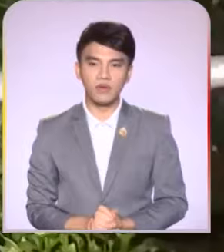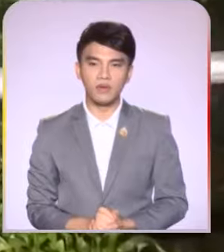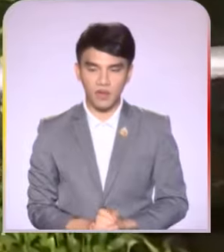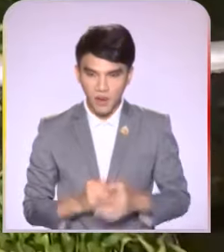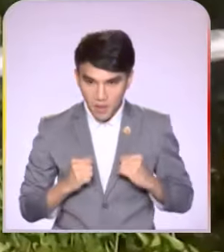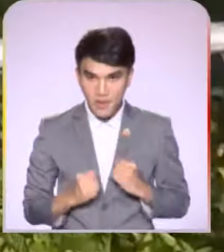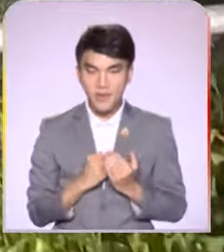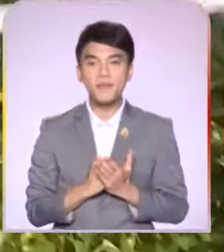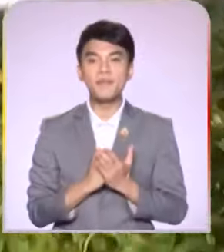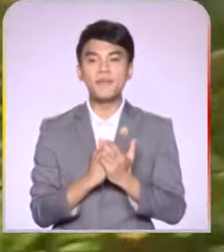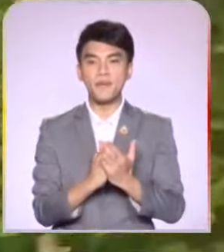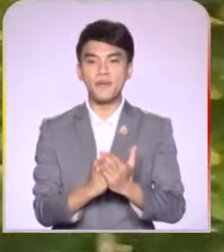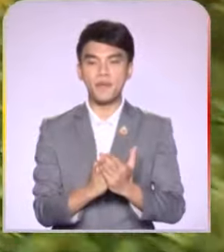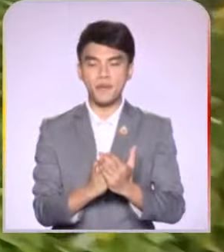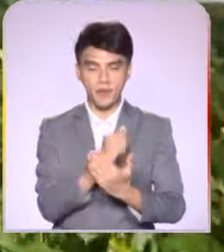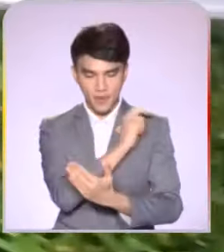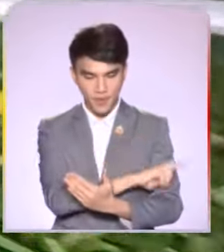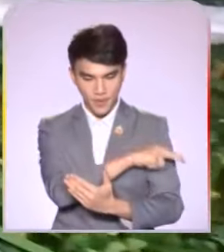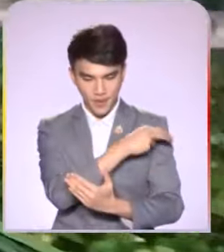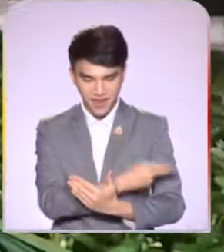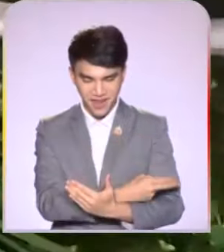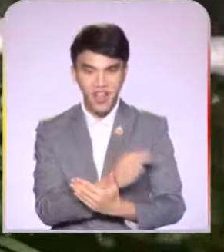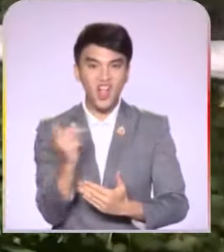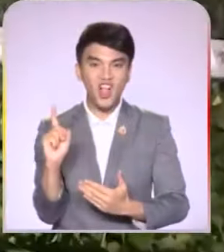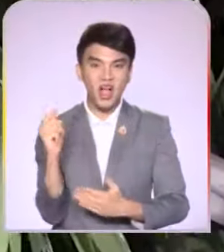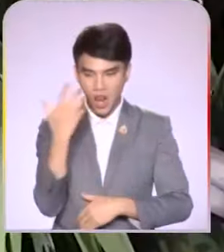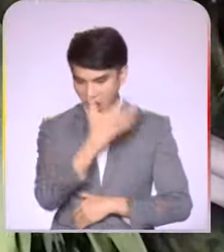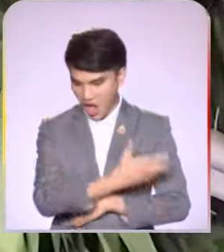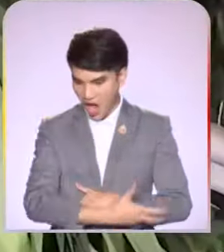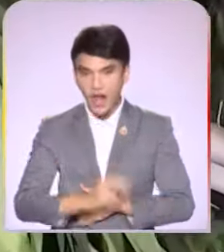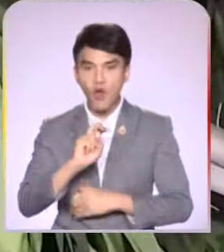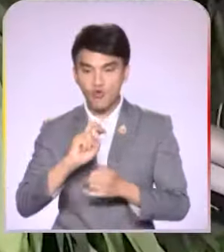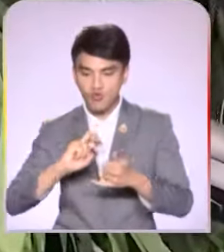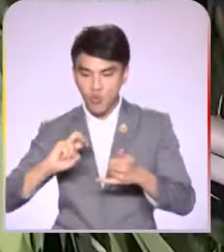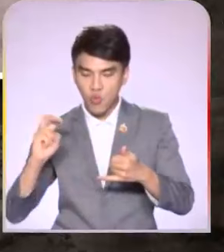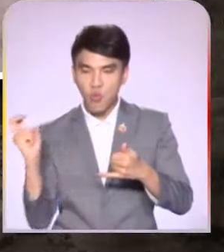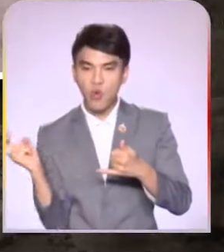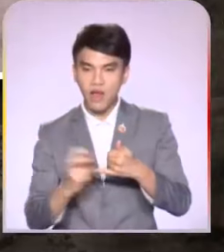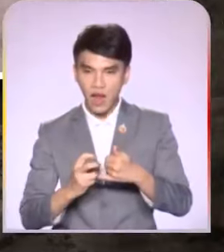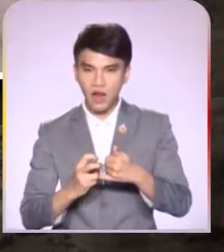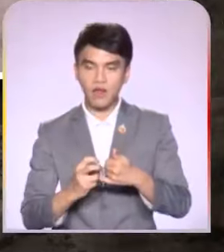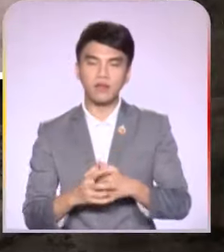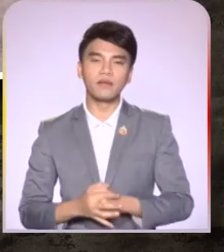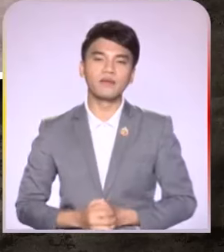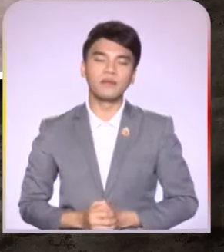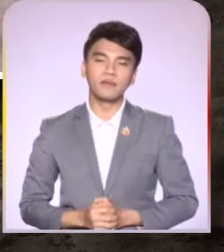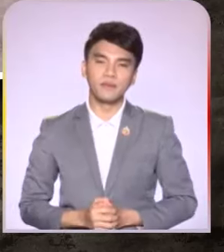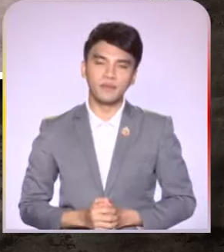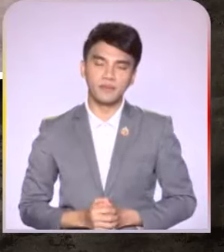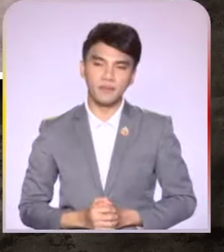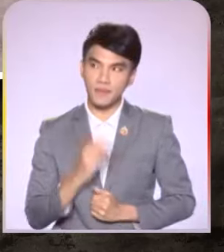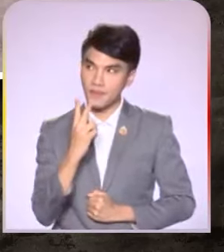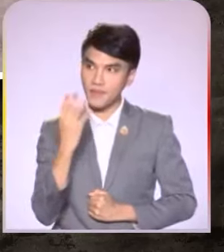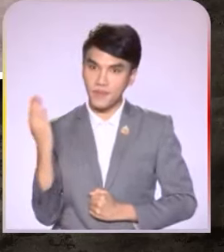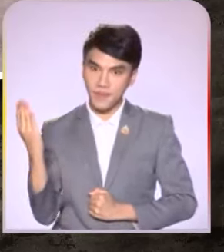ร่งนำตัวส่งคุณป้าไปโรงพยาบาลสภาพก็มีร่องรอยถูกงูกัดที่ต้นขาขวาหลายแผลเลยฮะแบบนี้ฮะคุณ